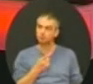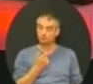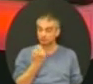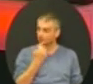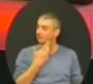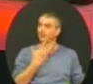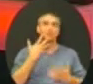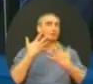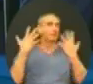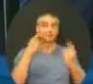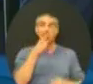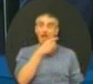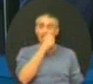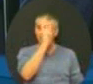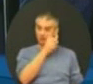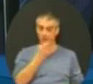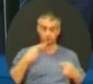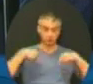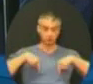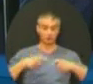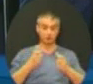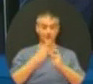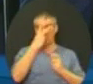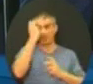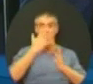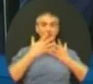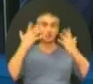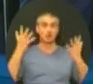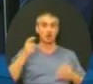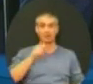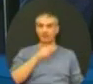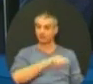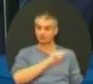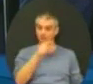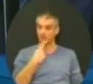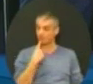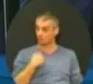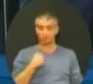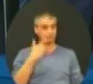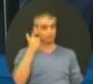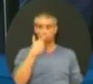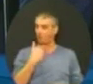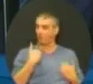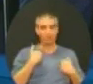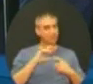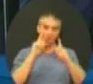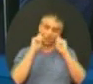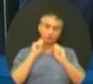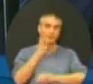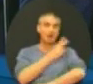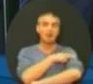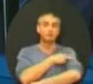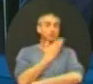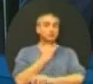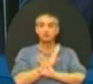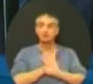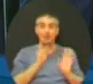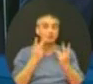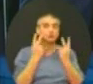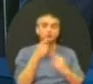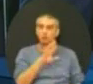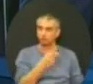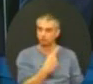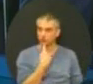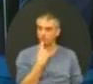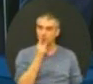כמעט דרמטית, שאתה בן אדם, יושב ראש המפלגה הערבית הגדולה בכנסת, בא ואומר לנו פה מול המצלמות, רבותיי, אני לא סומך על משטרת ישראל. המשמעות של